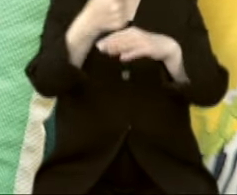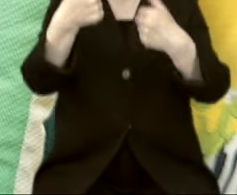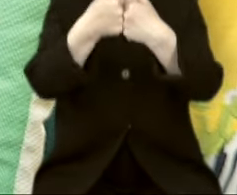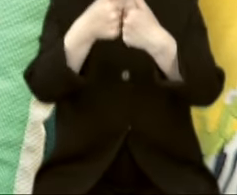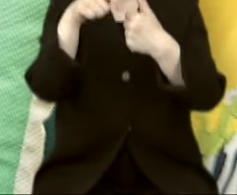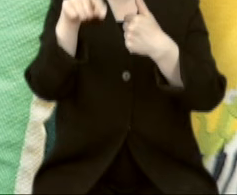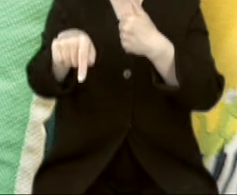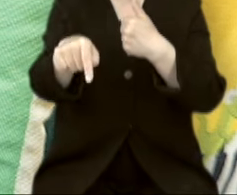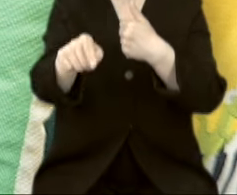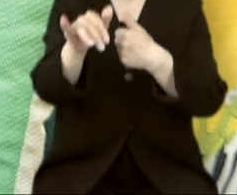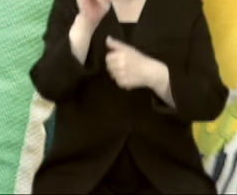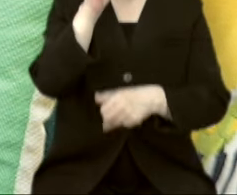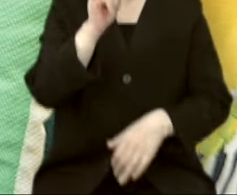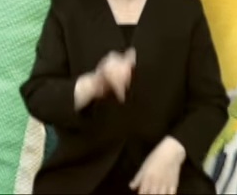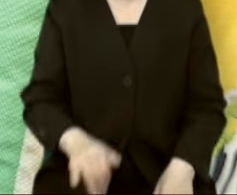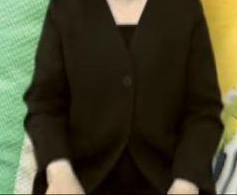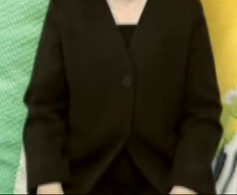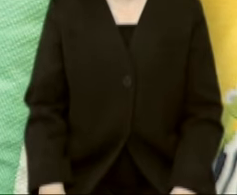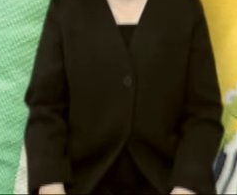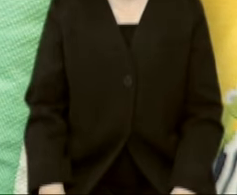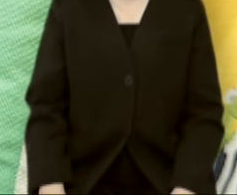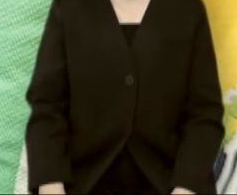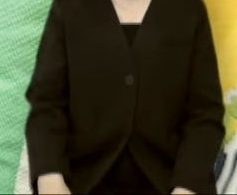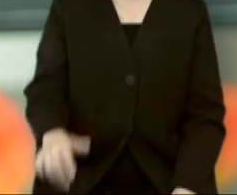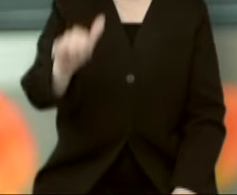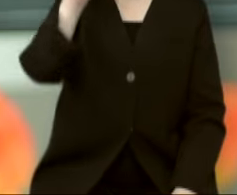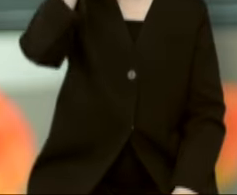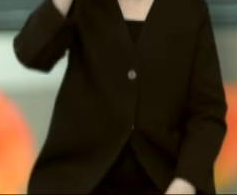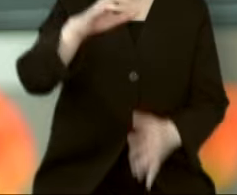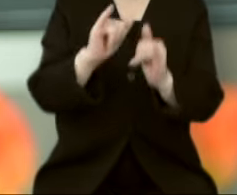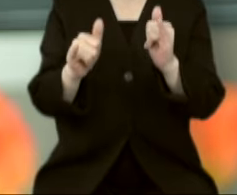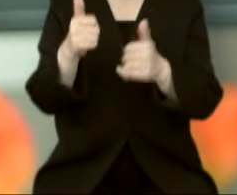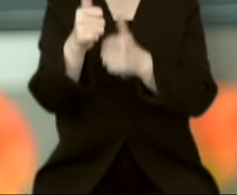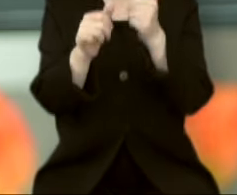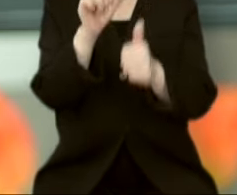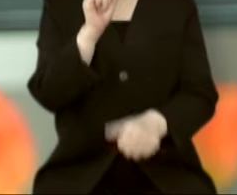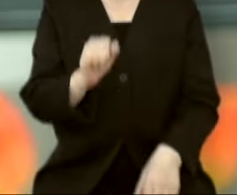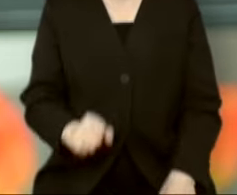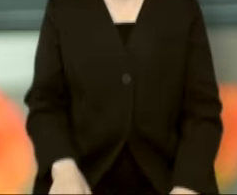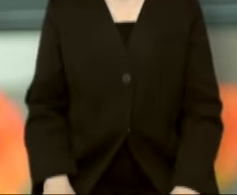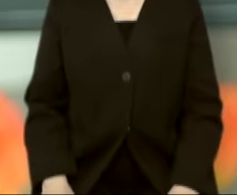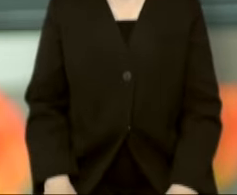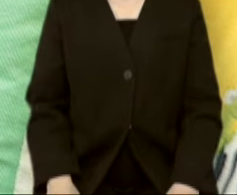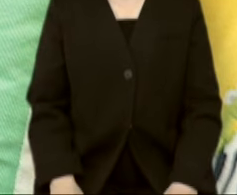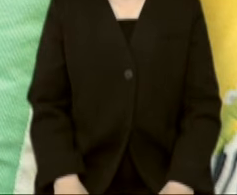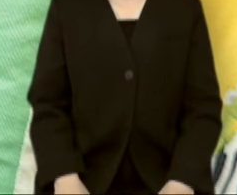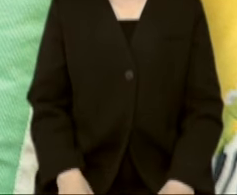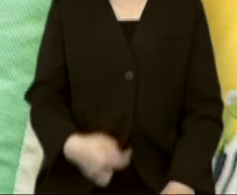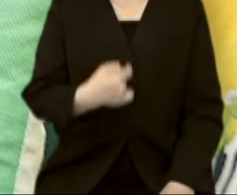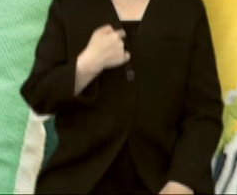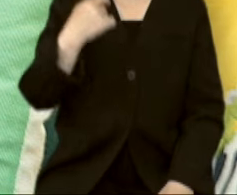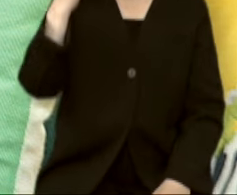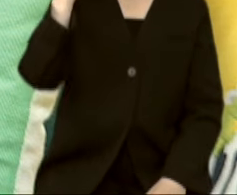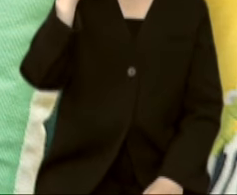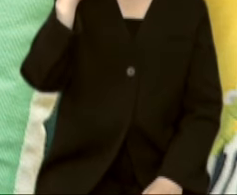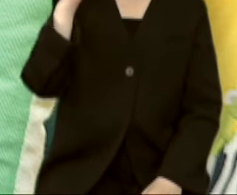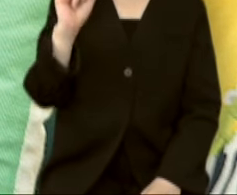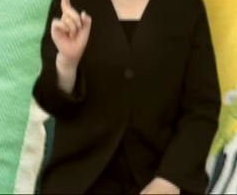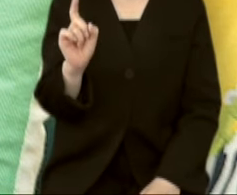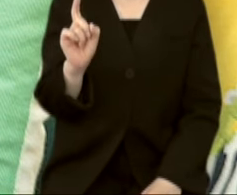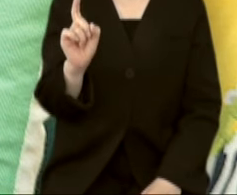결승전이 캘카타에서 열린다는 인도는 거예요. 너무 좋아하잖아요. 예. 예. 그래서 그때 제가 생각할 때